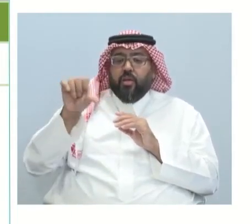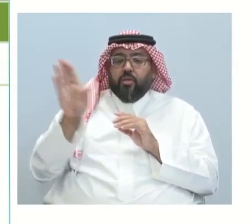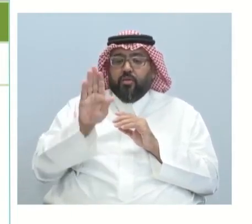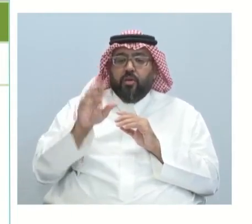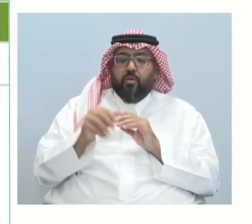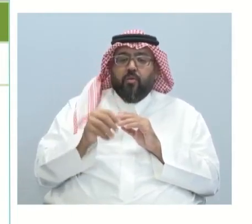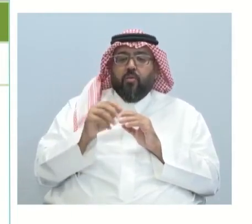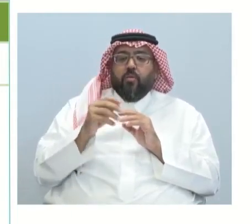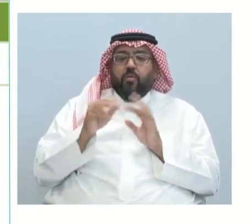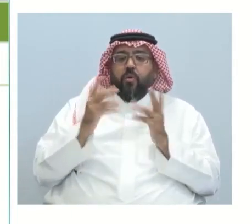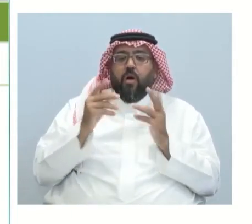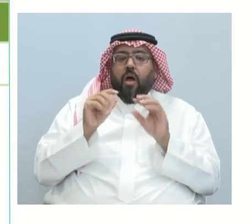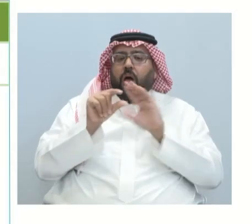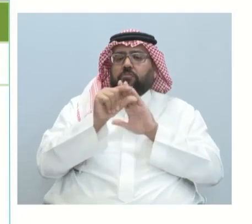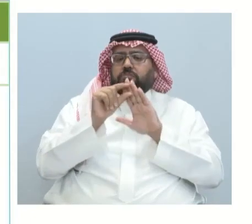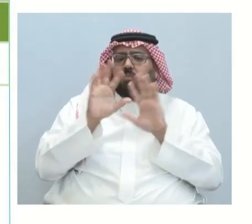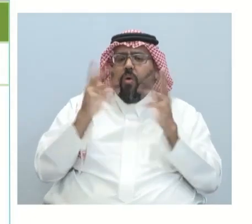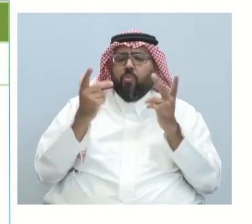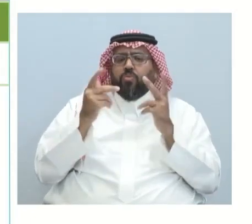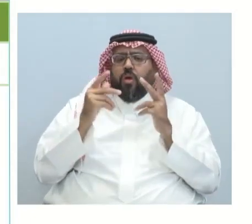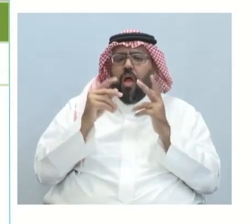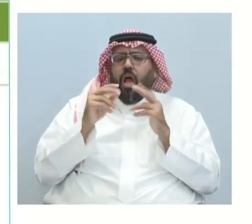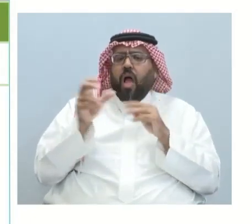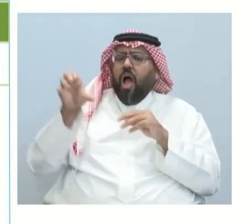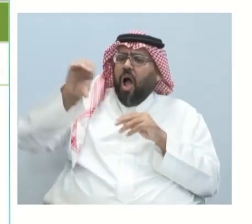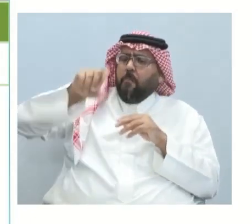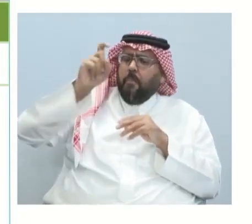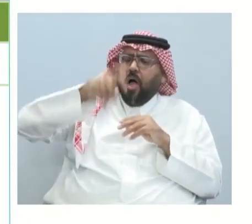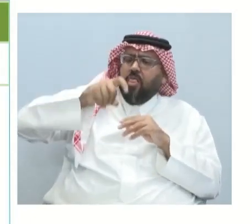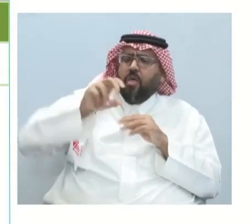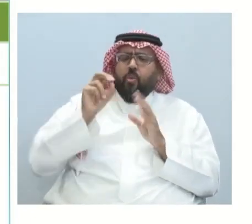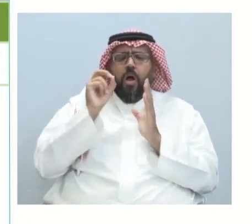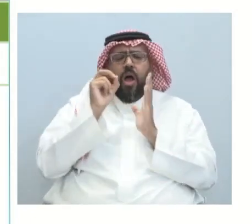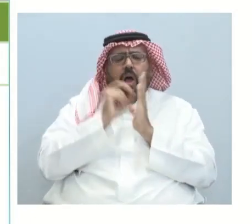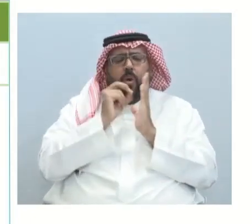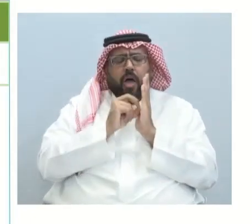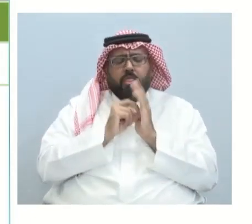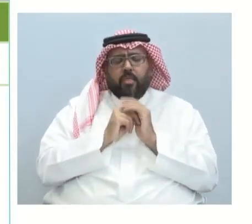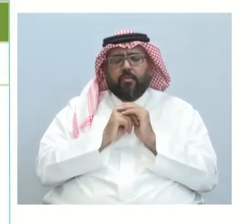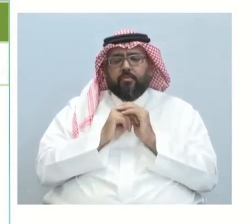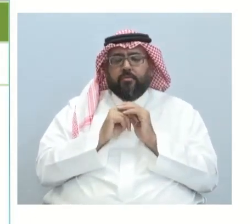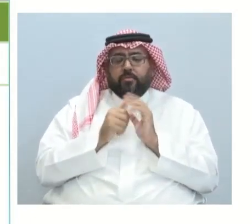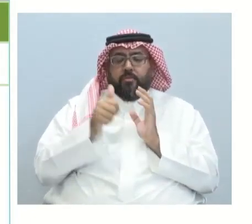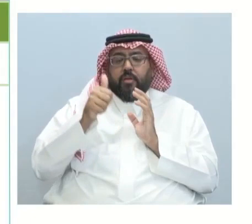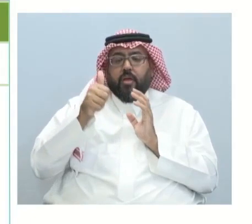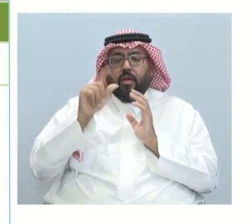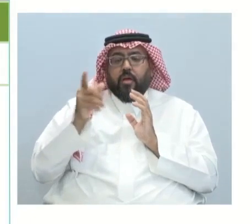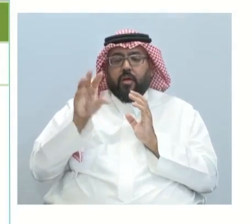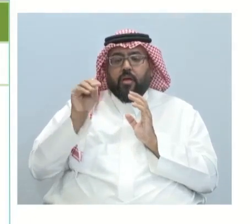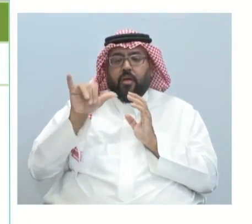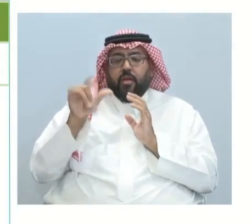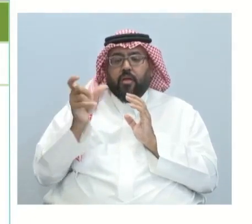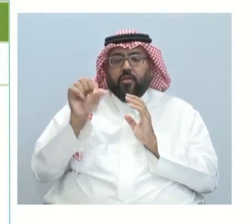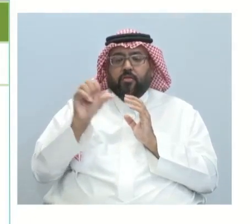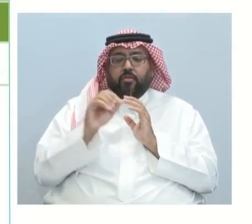لاوري وتعريفهم للاحماض والقواعد فمثلا ارهينيوس عرف